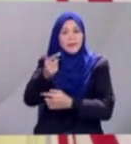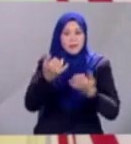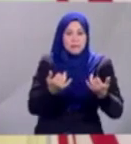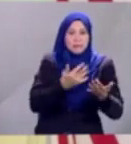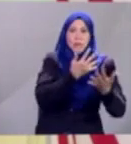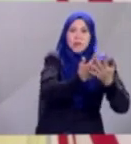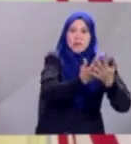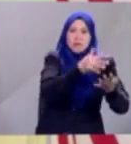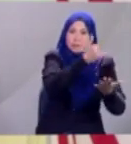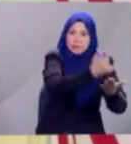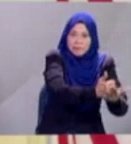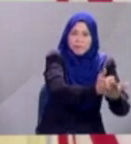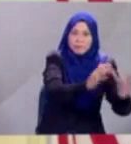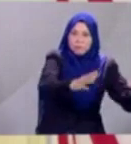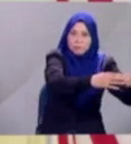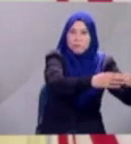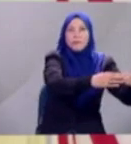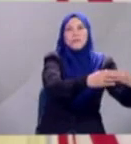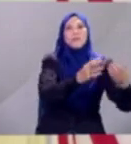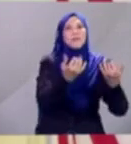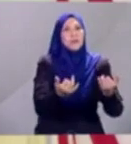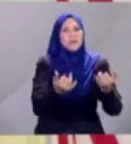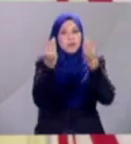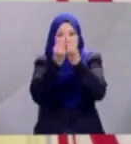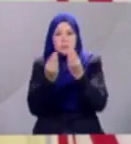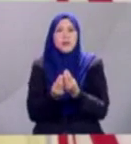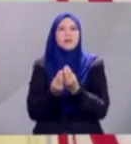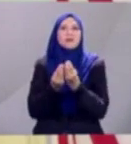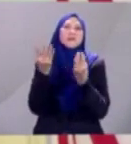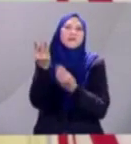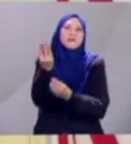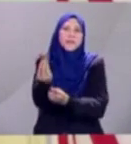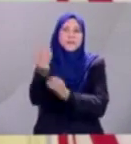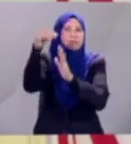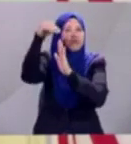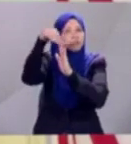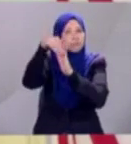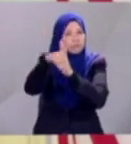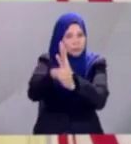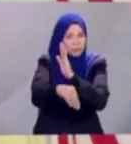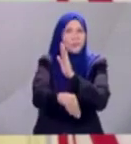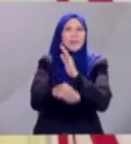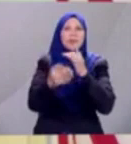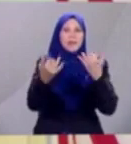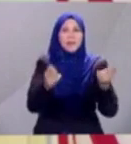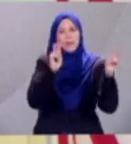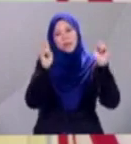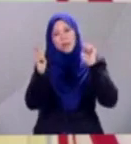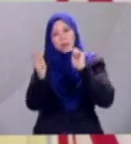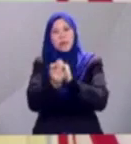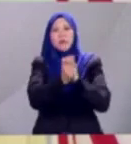quarantine, peratusannya amat rendah sekali. Jadi sebab itulah kita menukarkan polisi